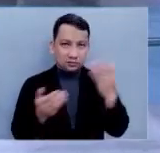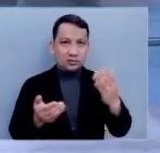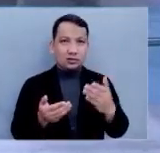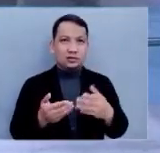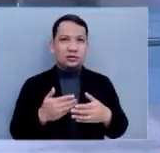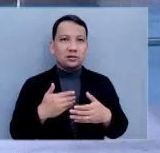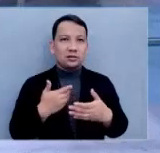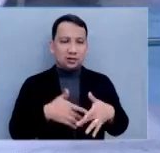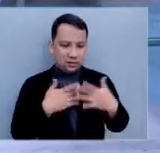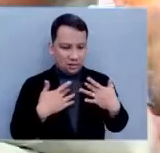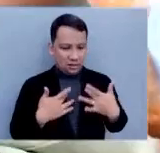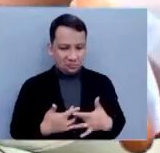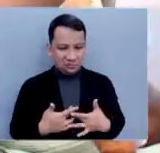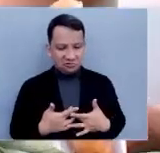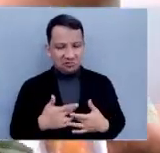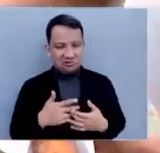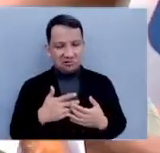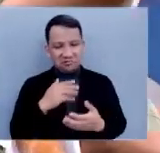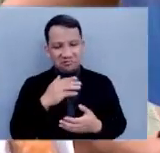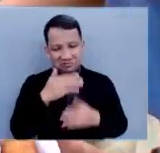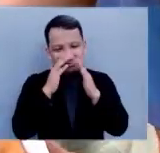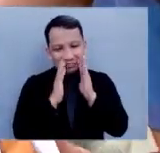ngayon.